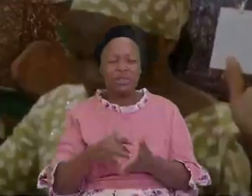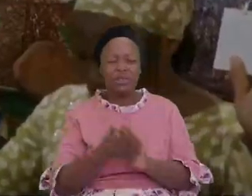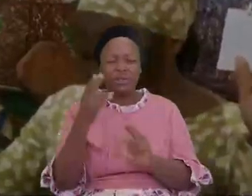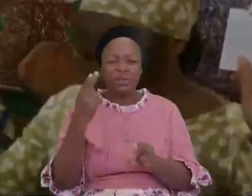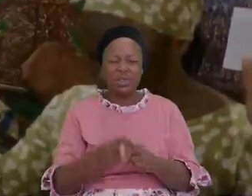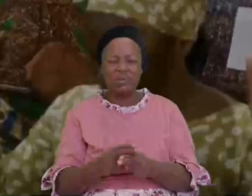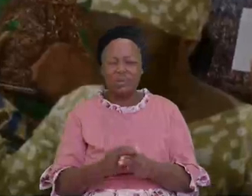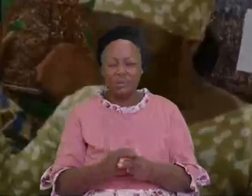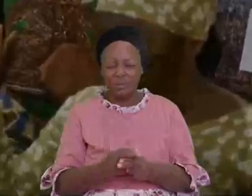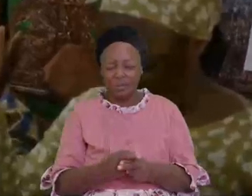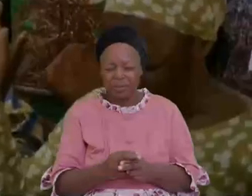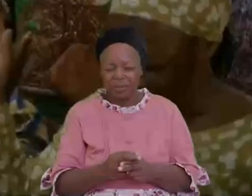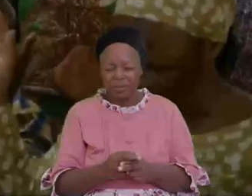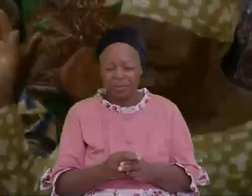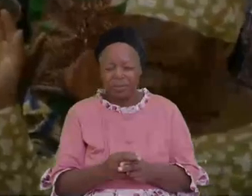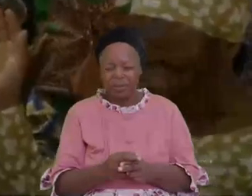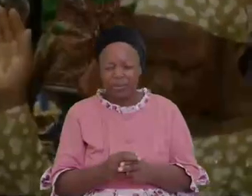de Jésus.